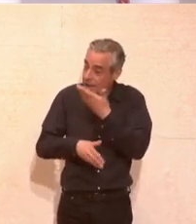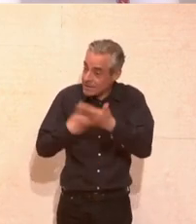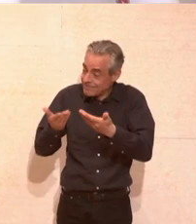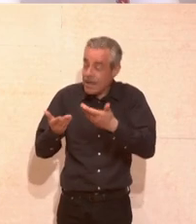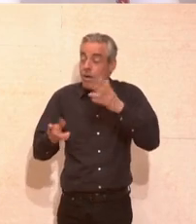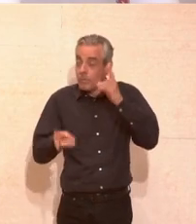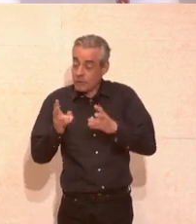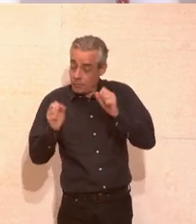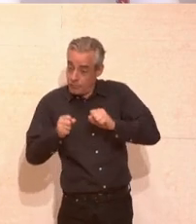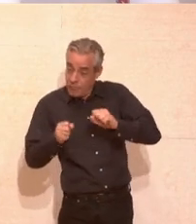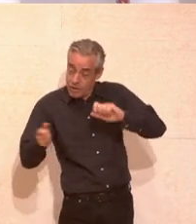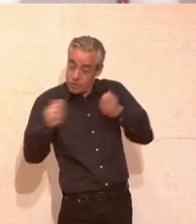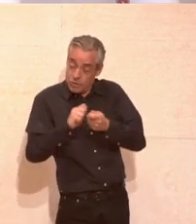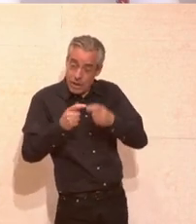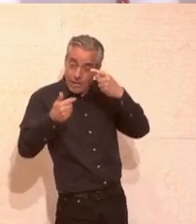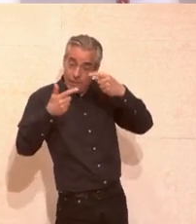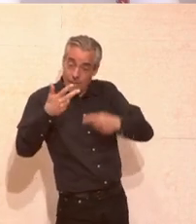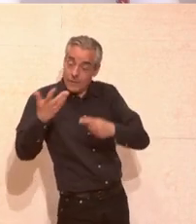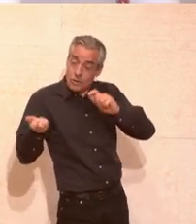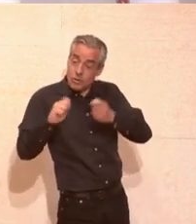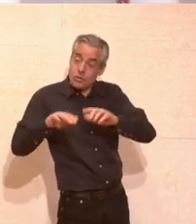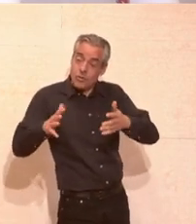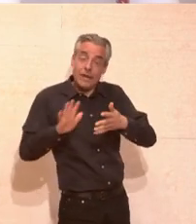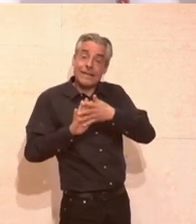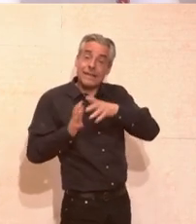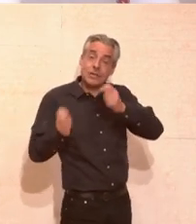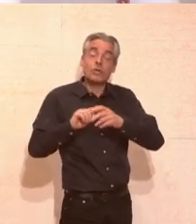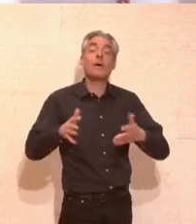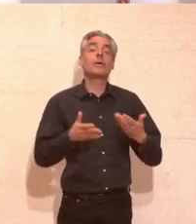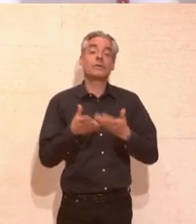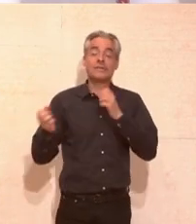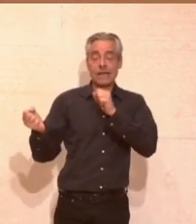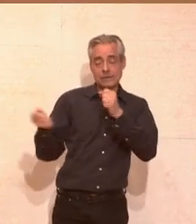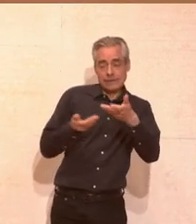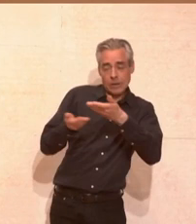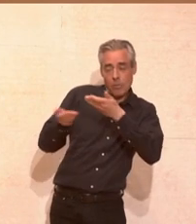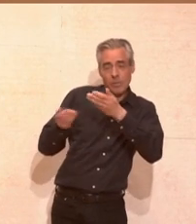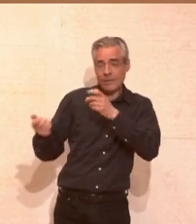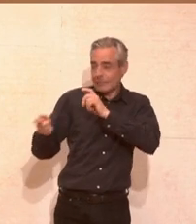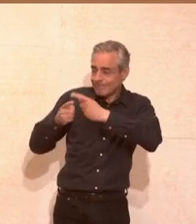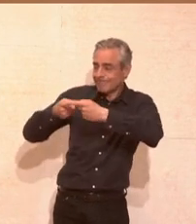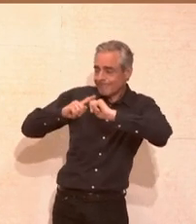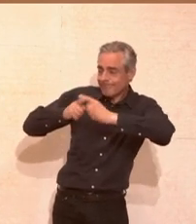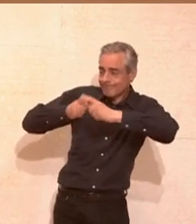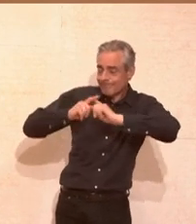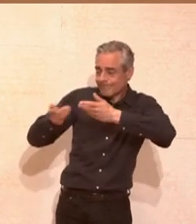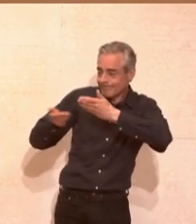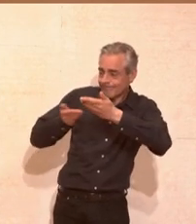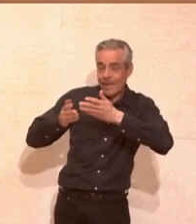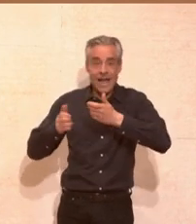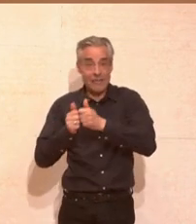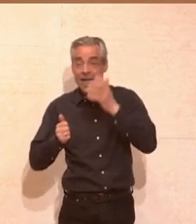fonctionne, tu penses pouvoir agir sur quel paramètre toi? Et quand tu parlais de compromis, c'est ça, quel compromis est-ce que toi tu pourrais trouver